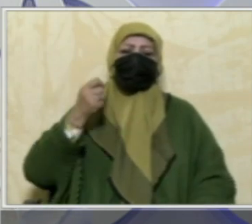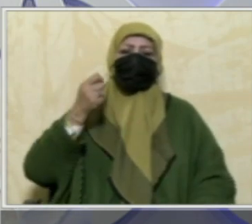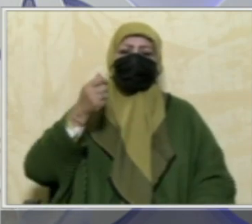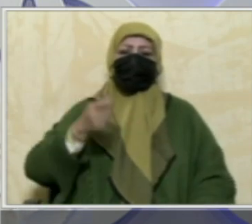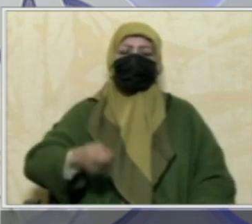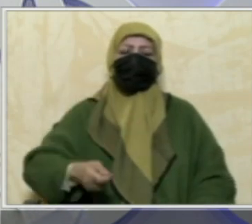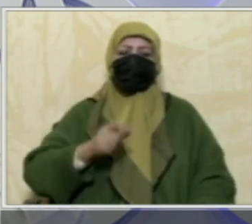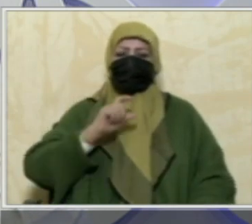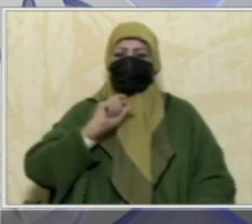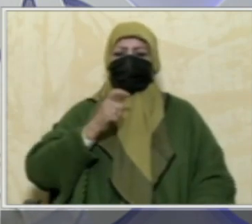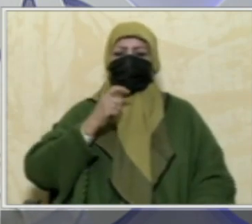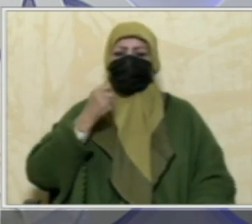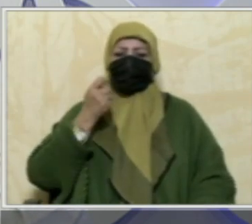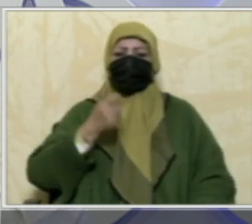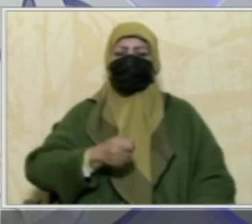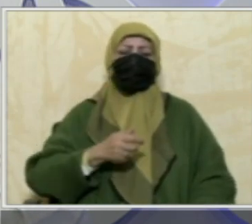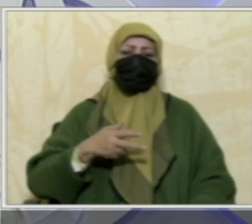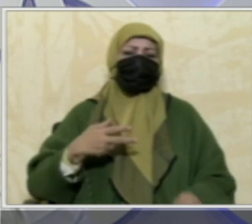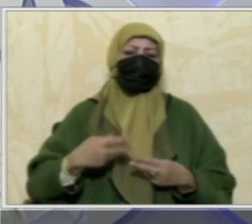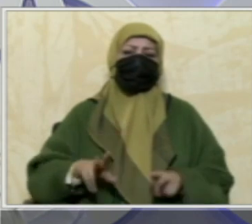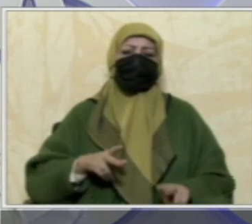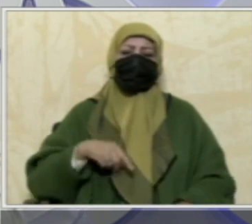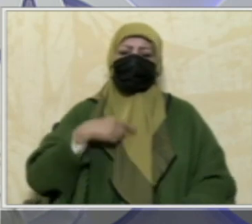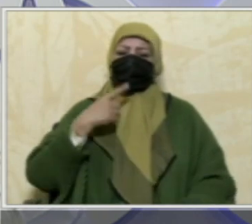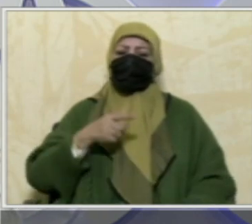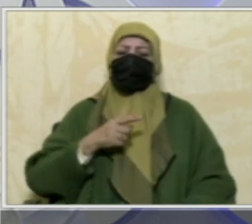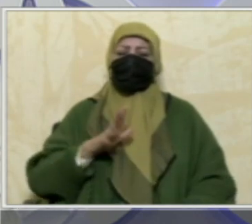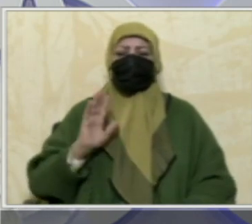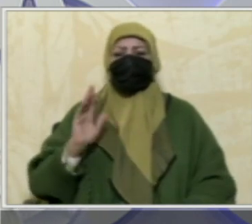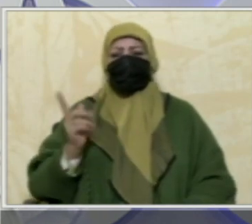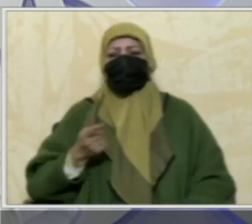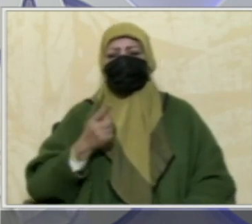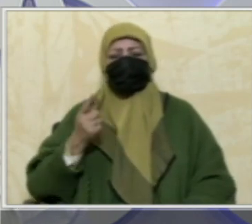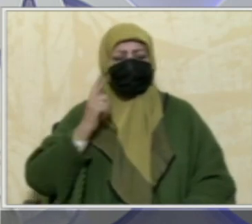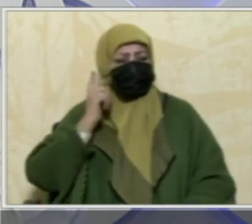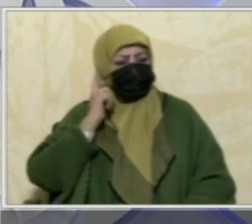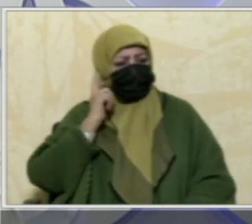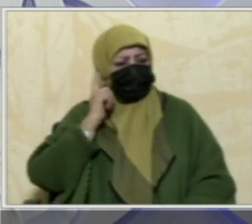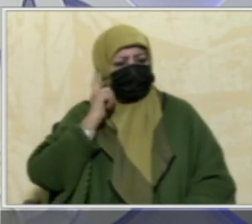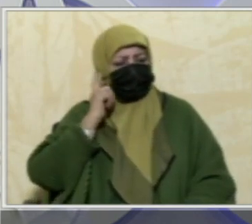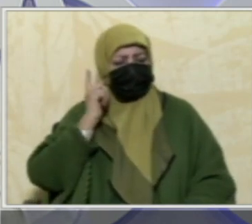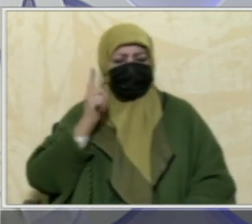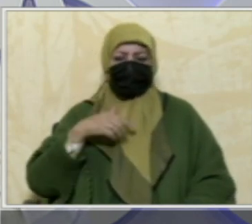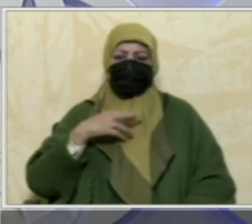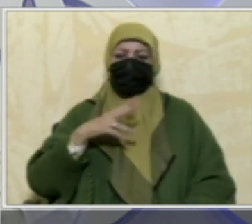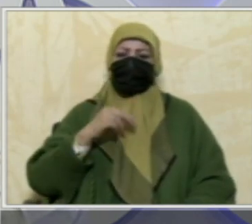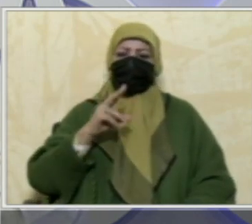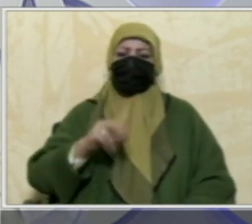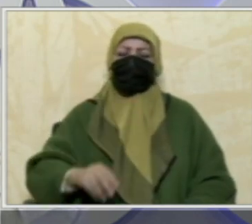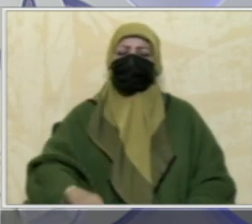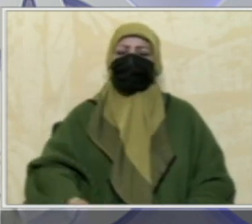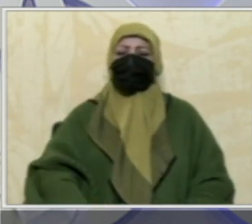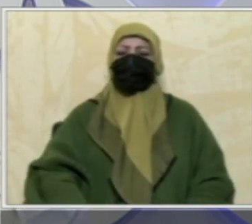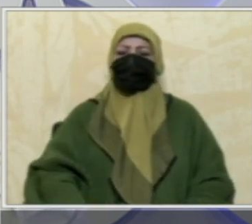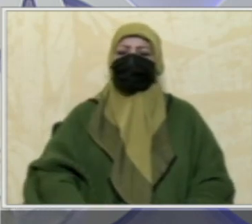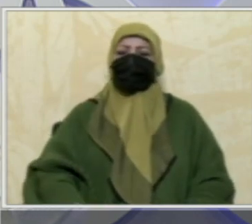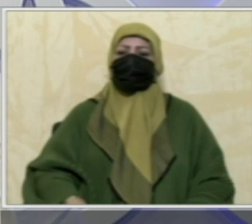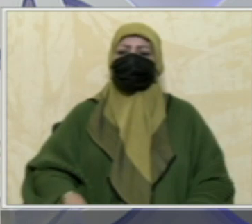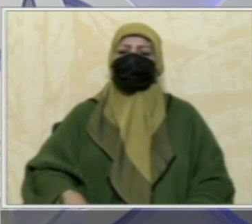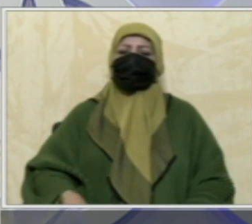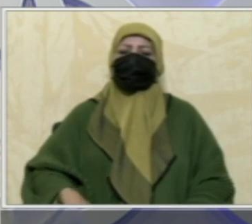في اول حلقه انت ما تابعتهاش والله اذا انت تسال عليه حكم شراء الاضحيه بالدين